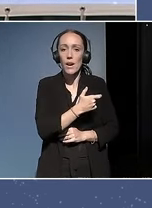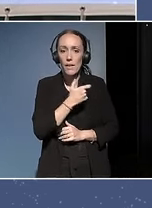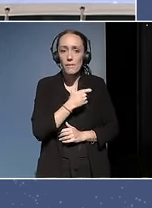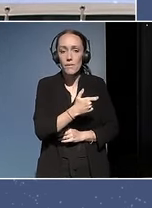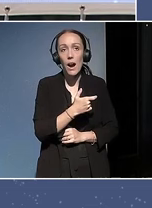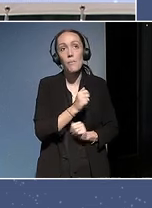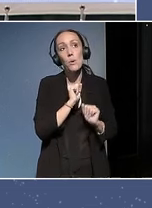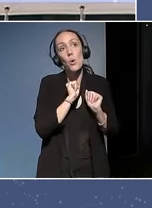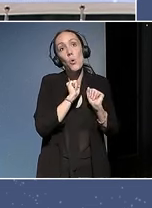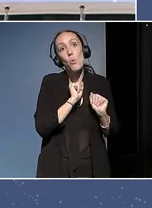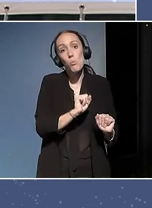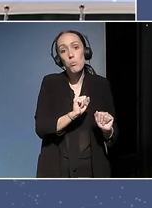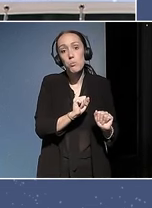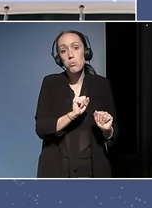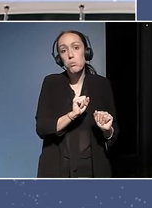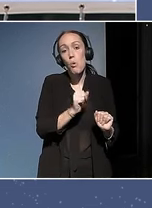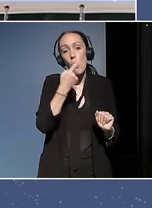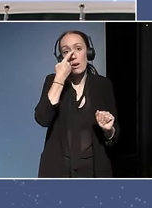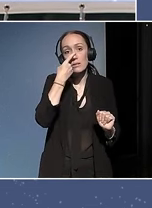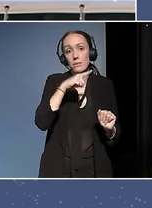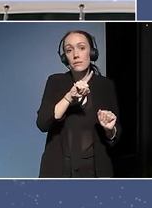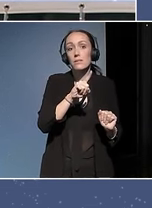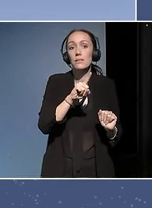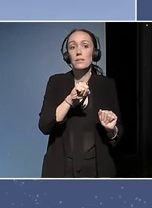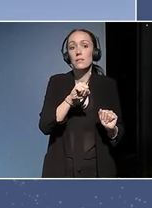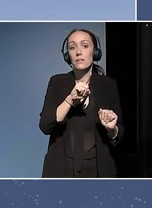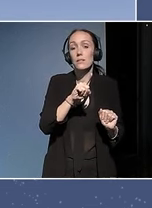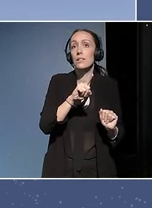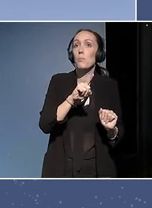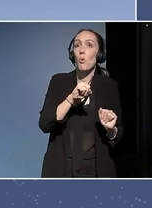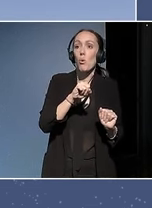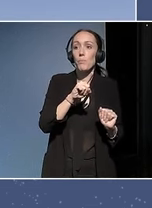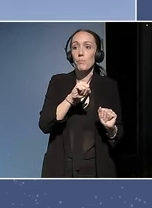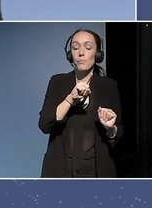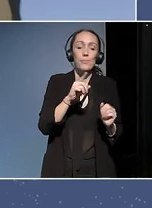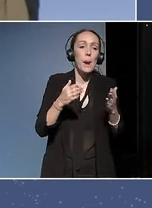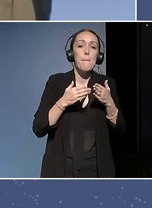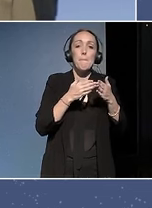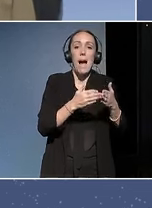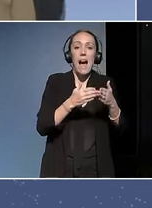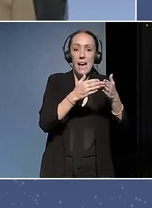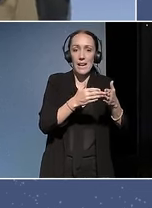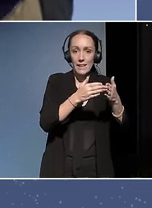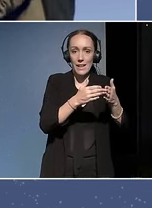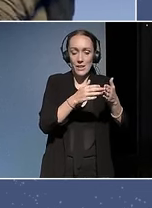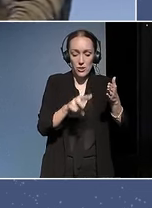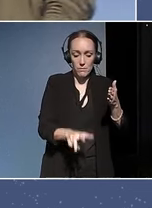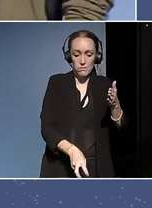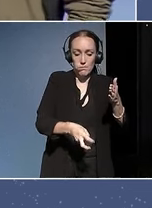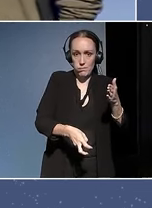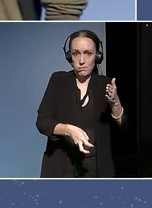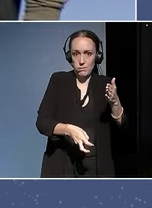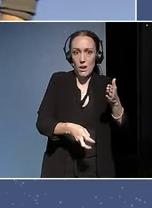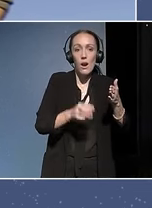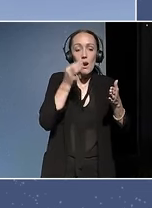come chiglia inversa come deriva Sì per evitare il rollino come le barche che hanno sotto la chiglia per non